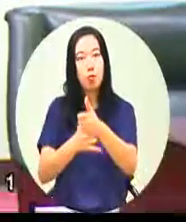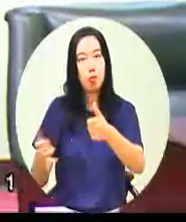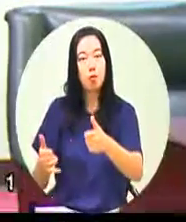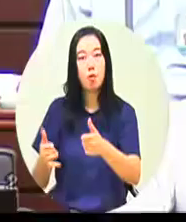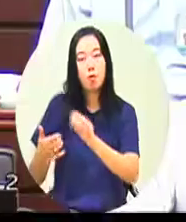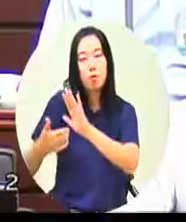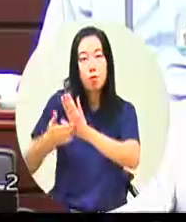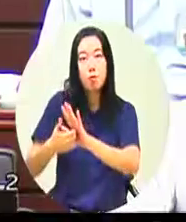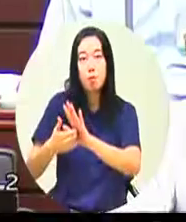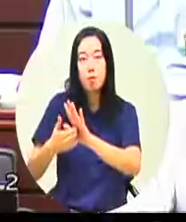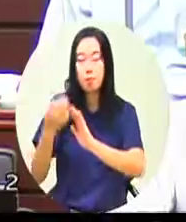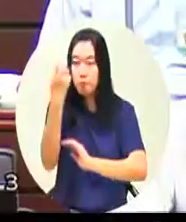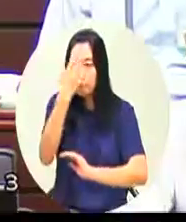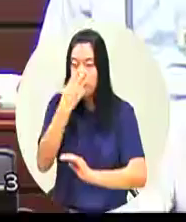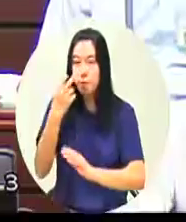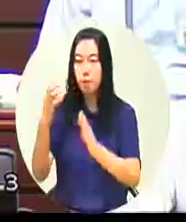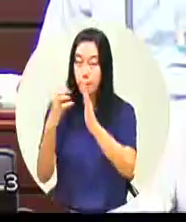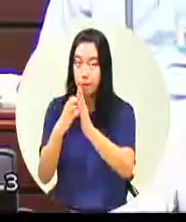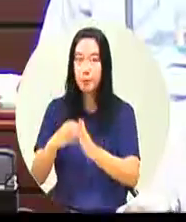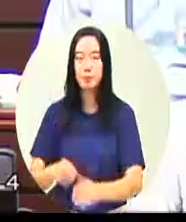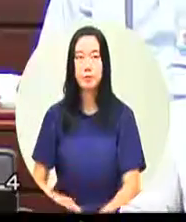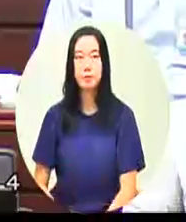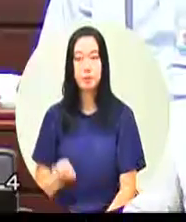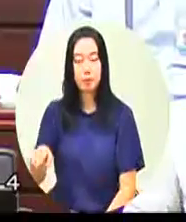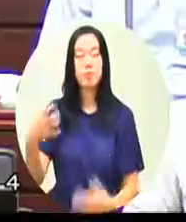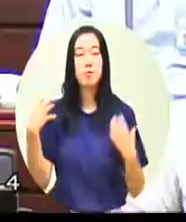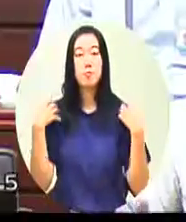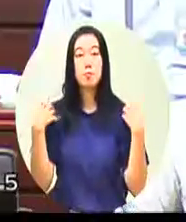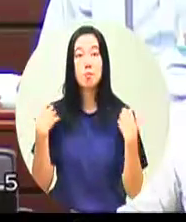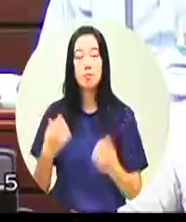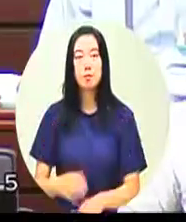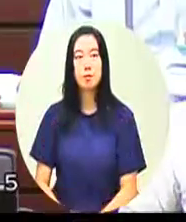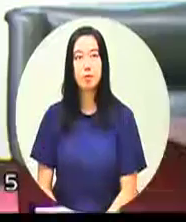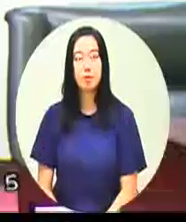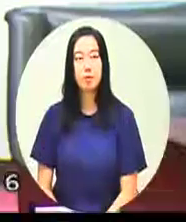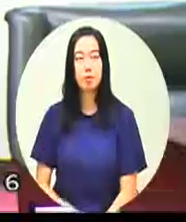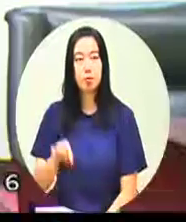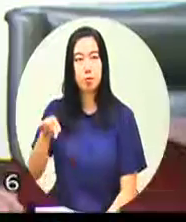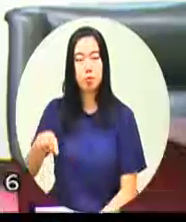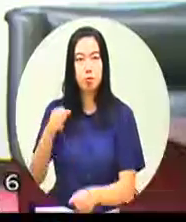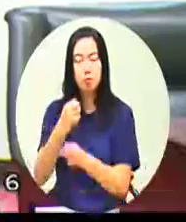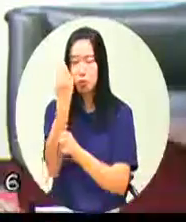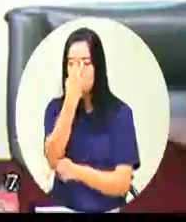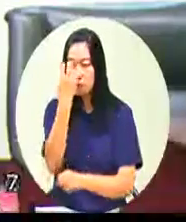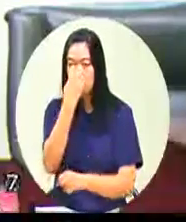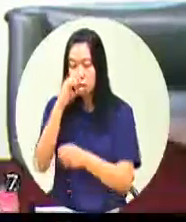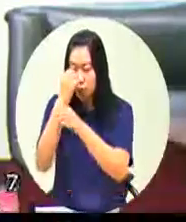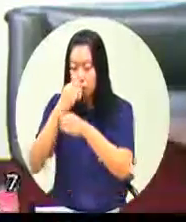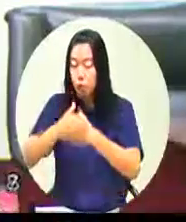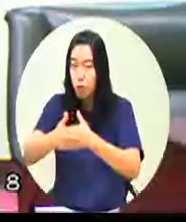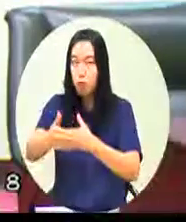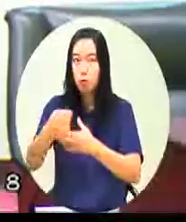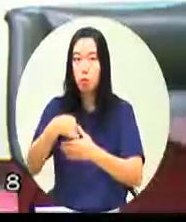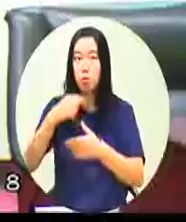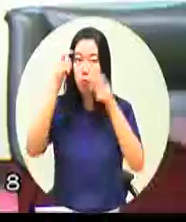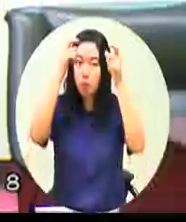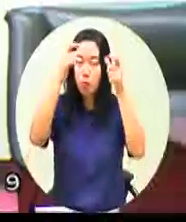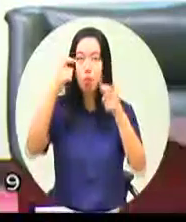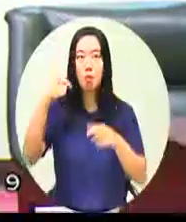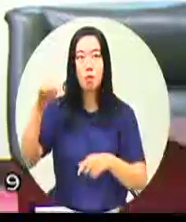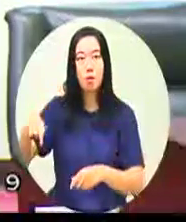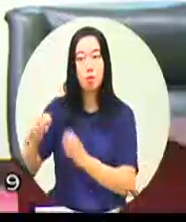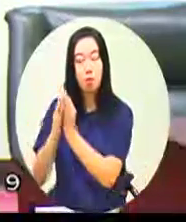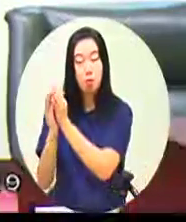这叫进没有，他就是黄检局在做检验工作。 啊，黄检局在检验过程，因为咱高雄甲桃